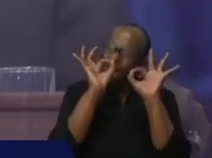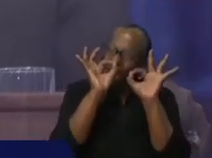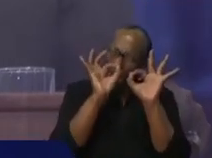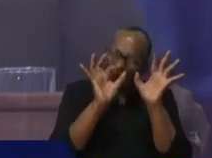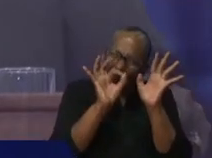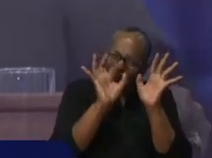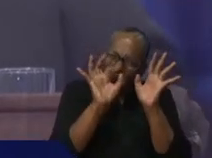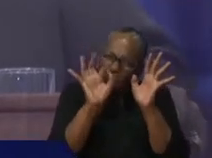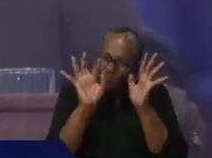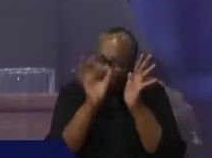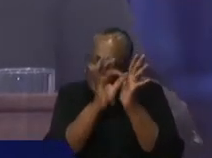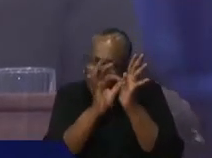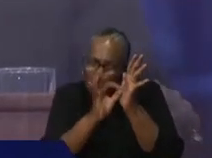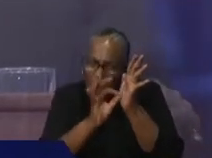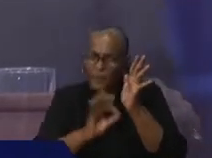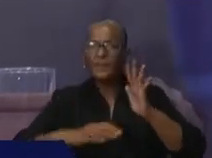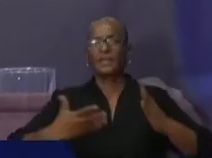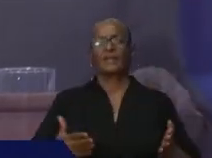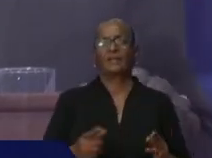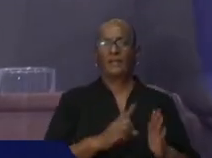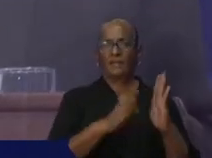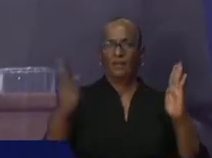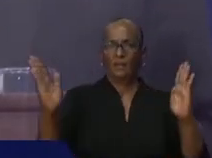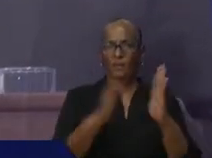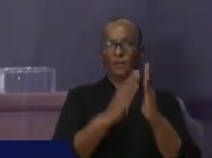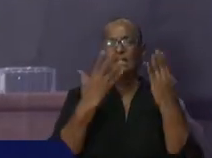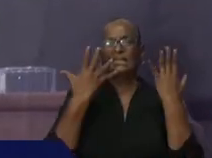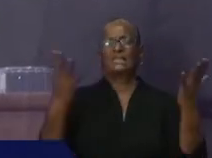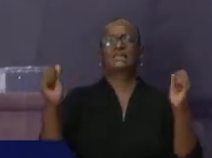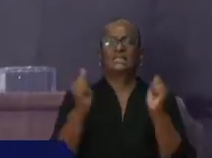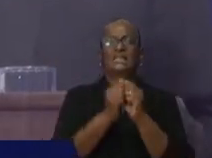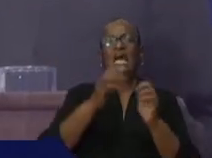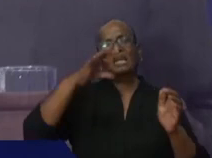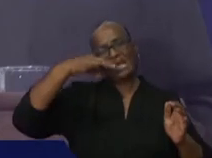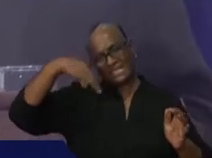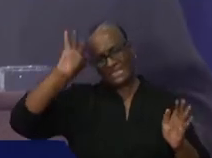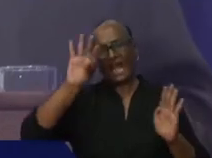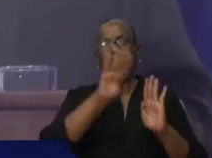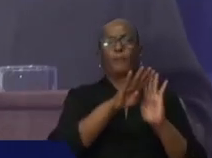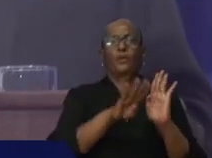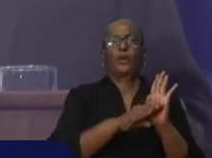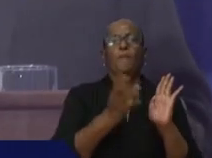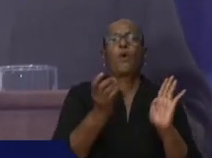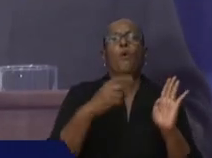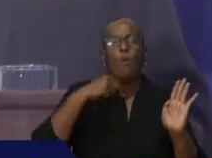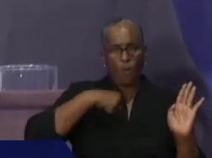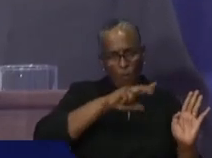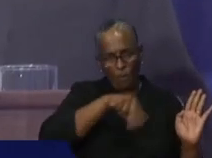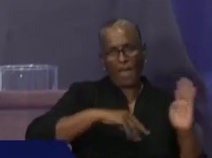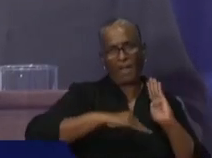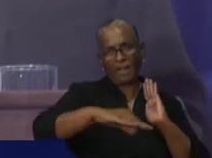data. Komende 10 jaar in ons herstelprogramma. Hoe we dat gaan doen als land.